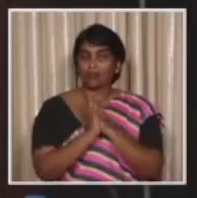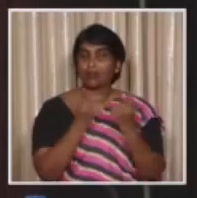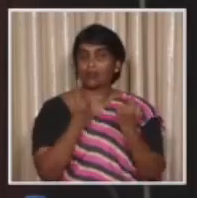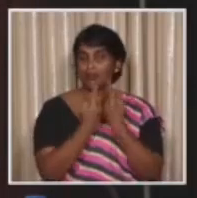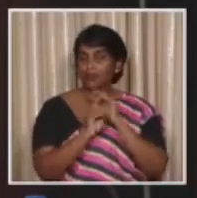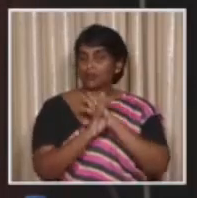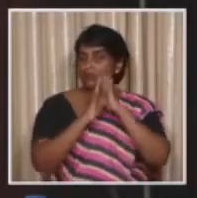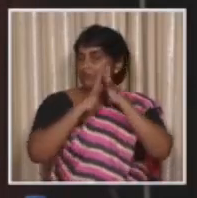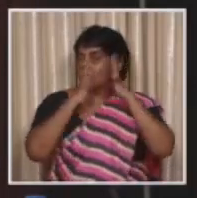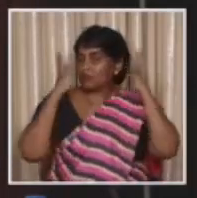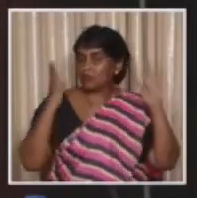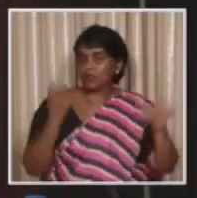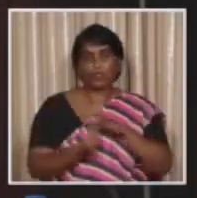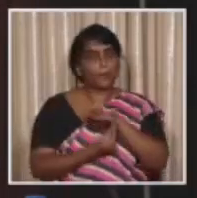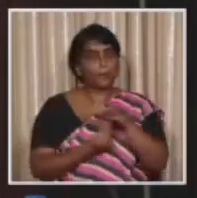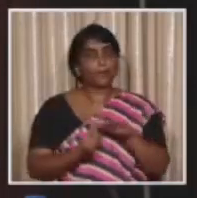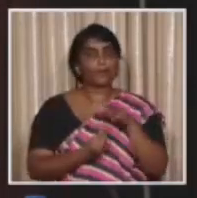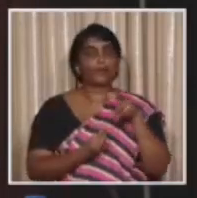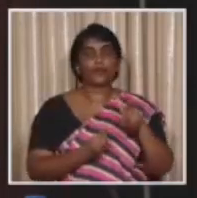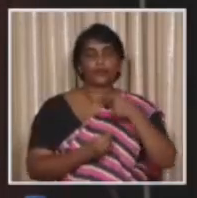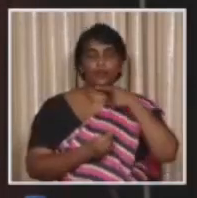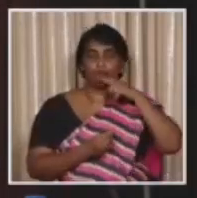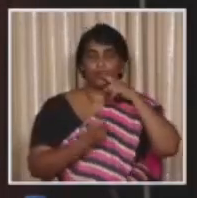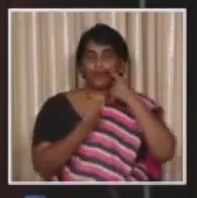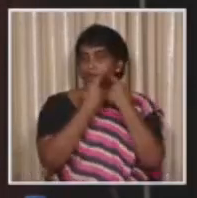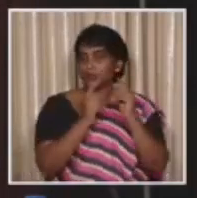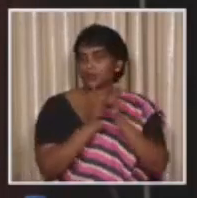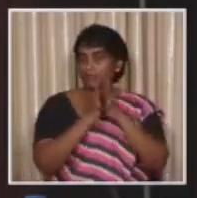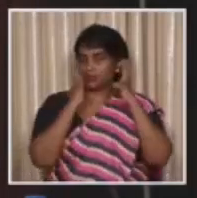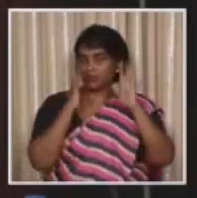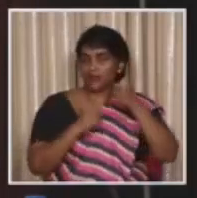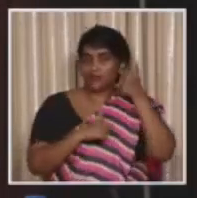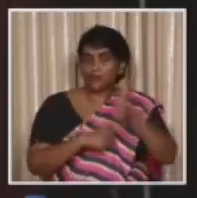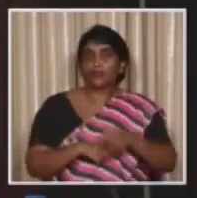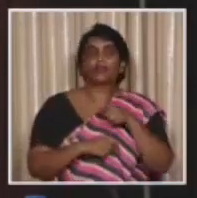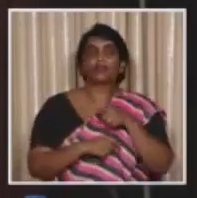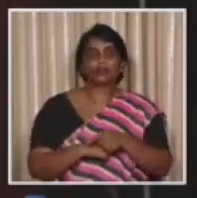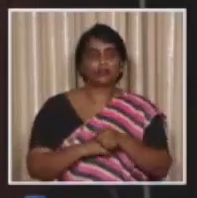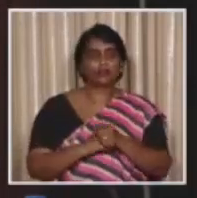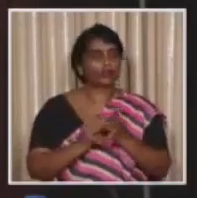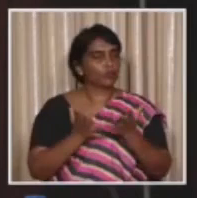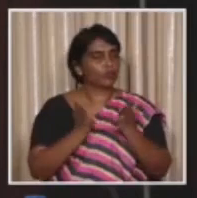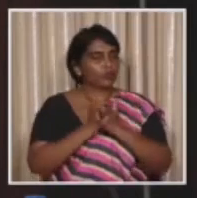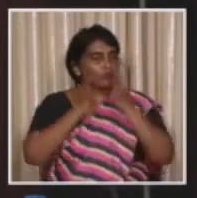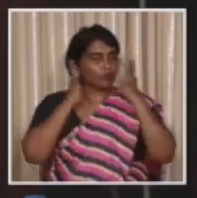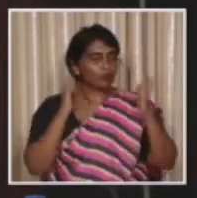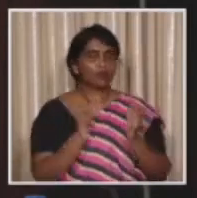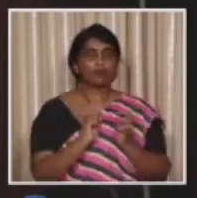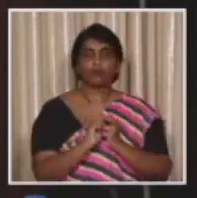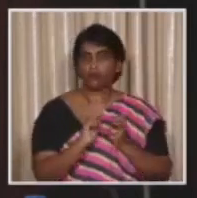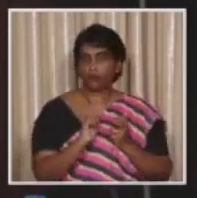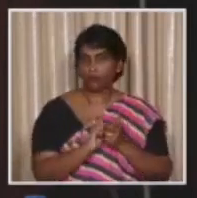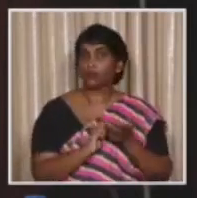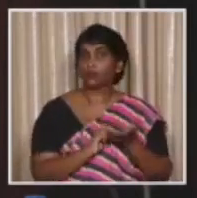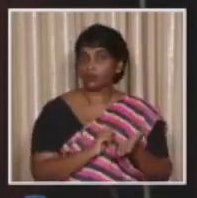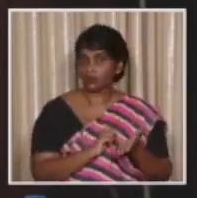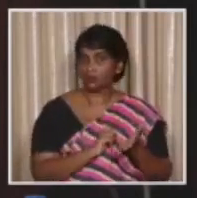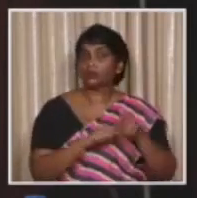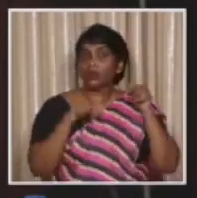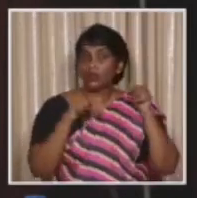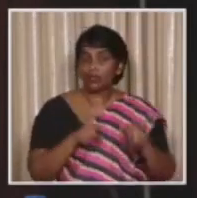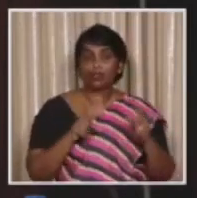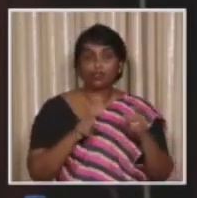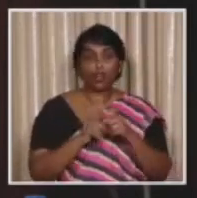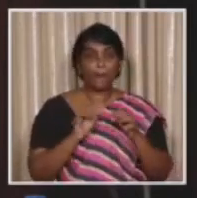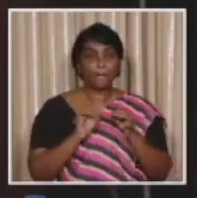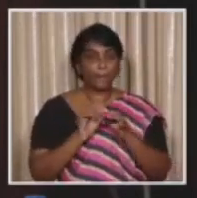ඇතුළු මහා දවැන්ත පරිසර පද්ධතියක් ජෛව විවිධත්වයේ ඉතාමත් තීරණාත්මක තැනක් මොනතරම් හානිදායක තත්ත්වයකටපත් වෙන්න තිබුණාද අද ඒවා ඩොලර්